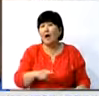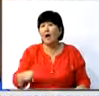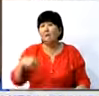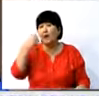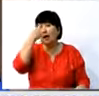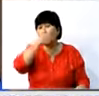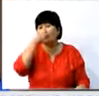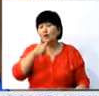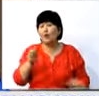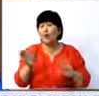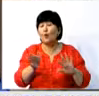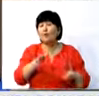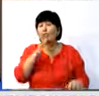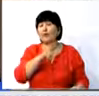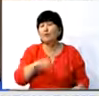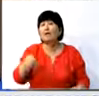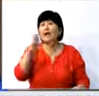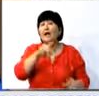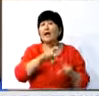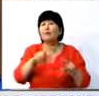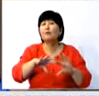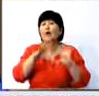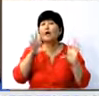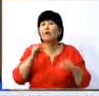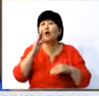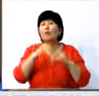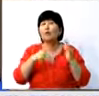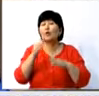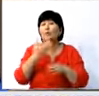Ағымдағы жылдың өткен мерзімінде департаментпен жалпы құрылыс